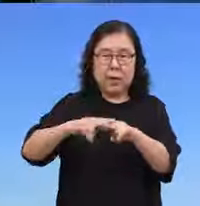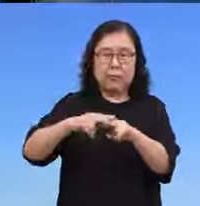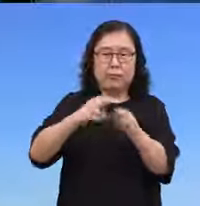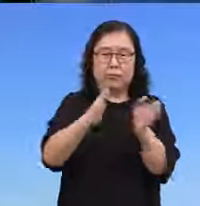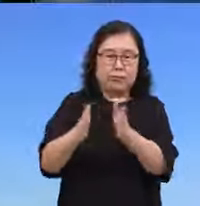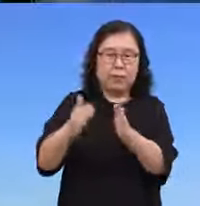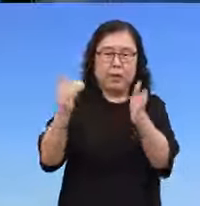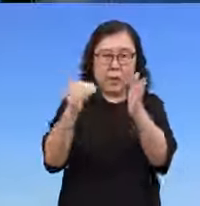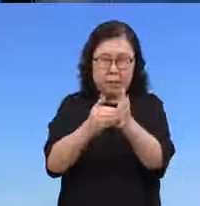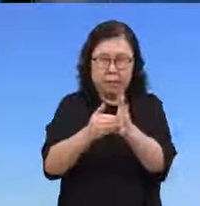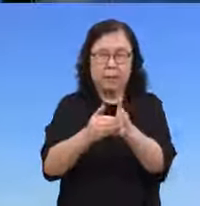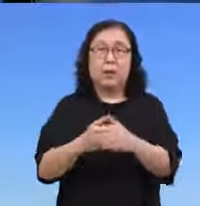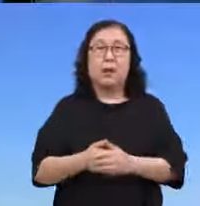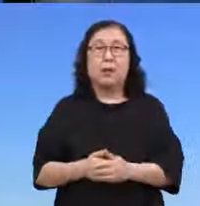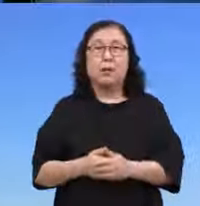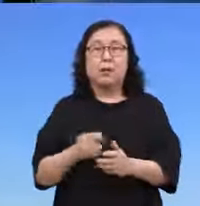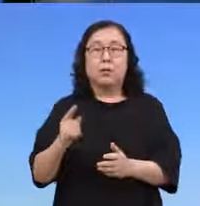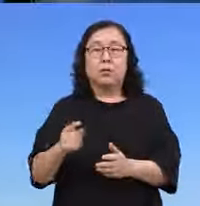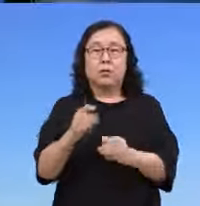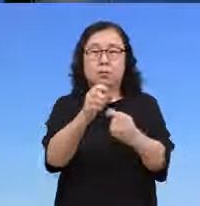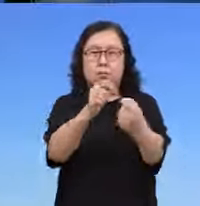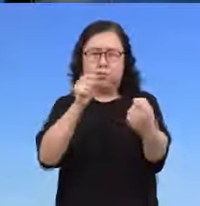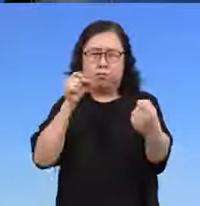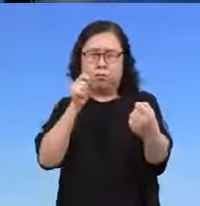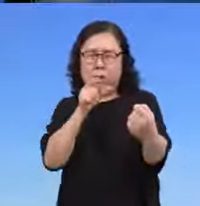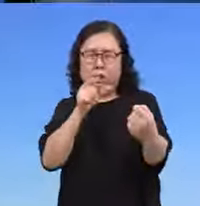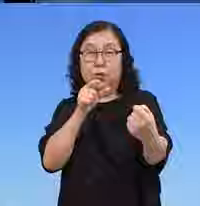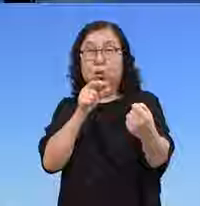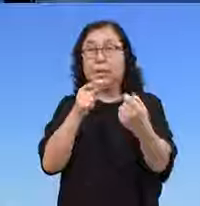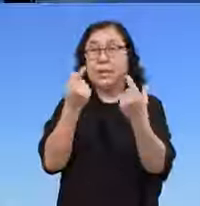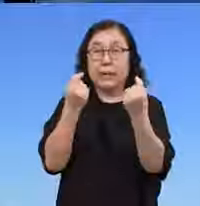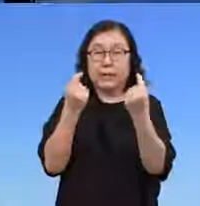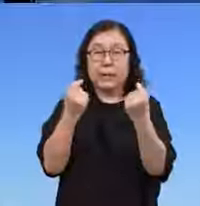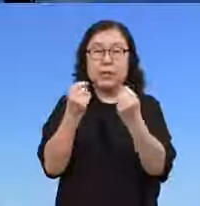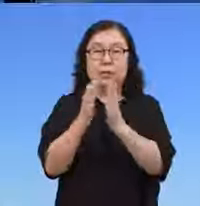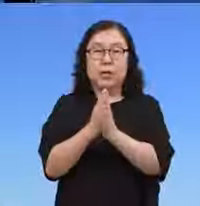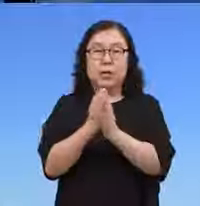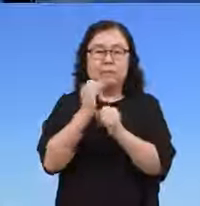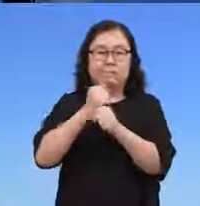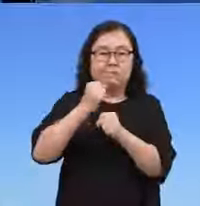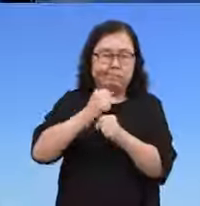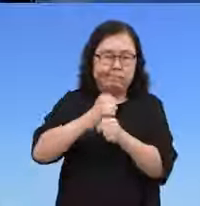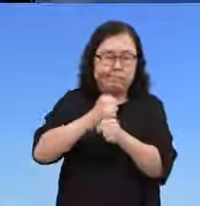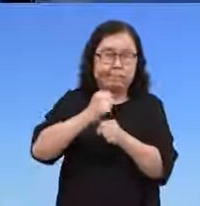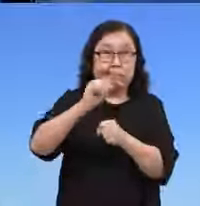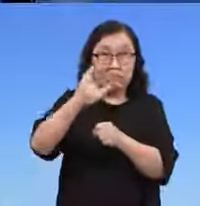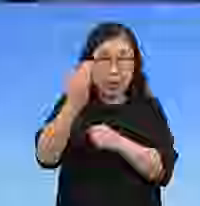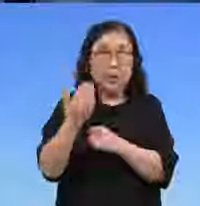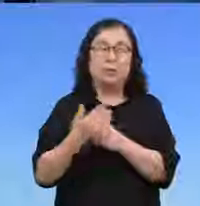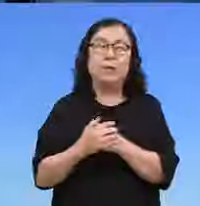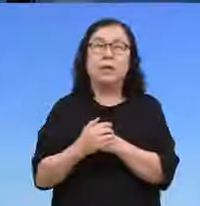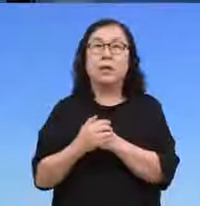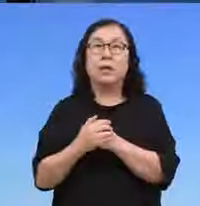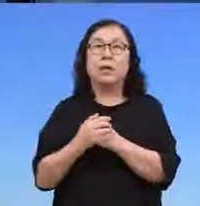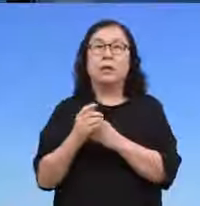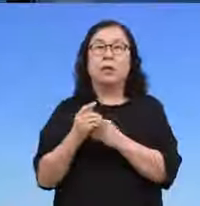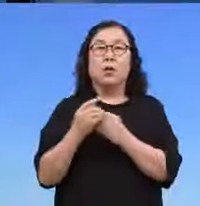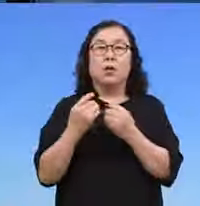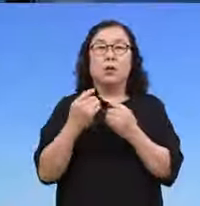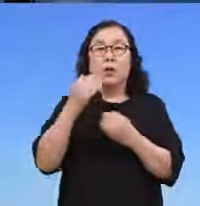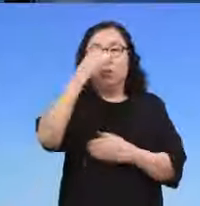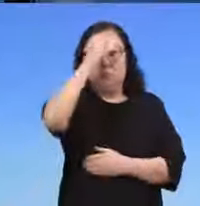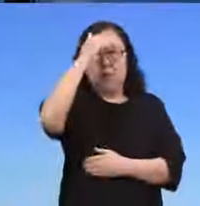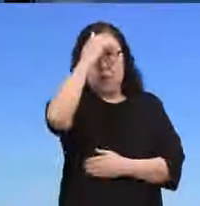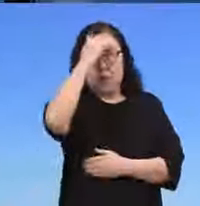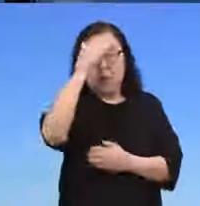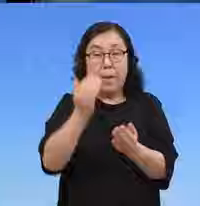일순 활시위처럼 팽팽한 긴장이 구축함을 감쌌습니다. 유람선은 단 몇 초 사이에